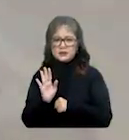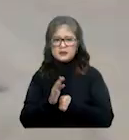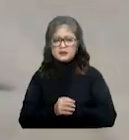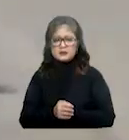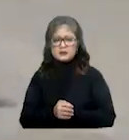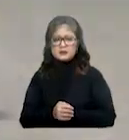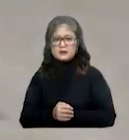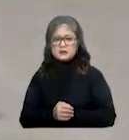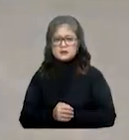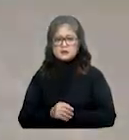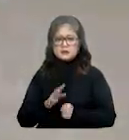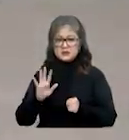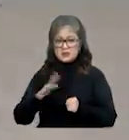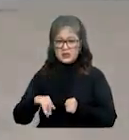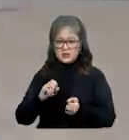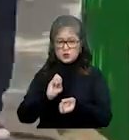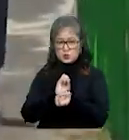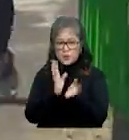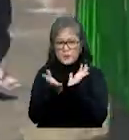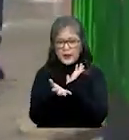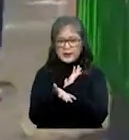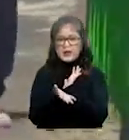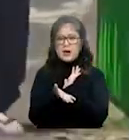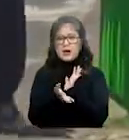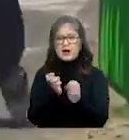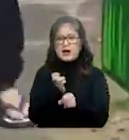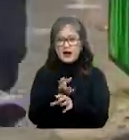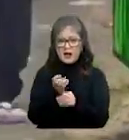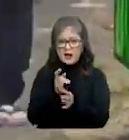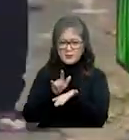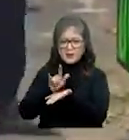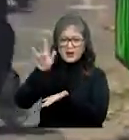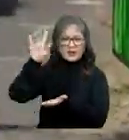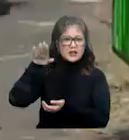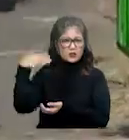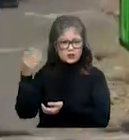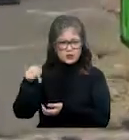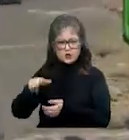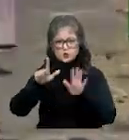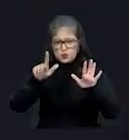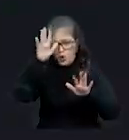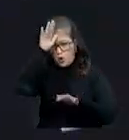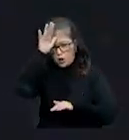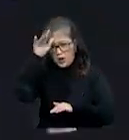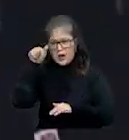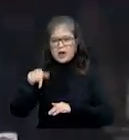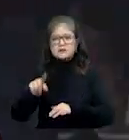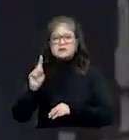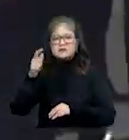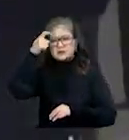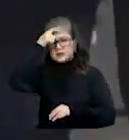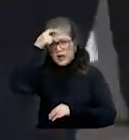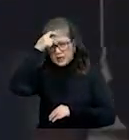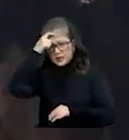Dari Embarkasi Surabaya tercatat jemaah calon haji yang gagal berangkat tahun ini sebanyak 7 orang, 6 diantaranya sakit dan 1 orang dalam